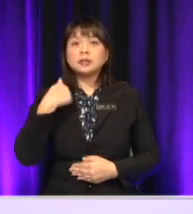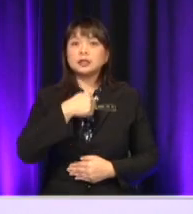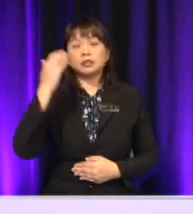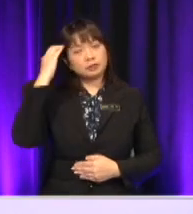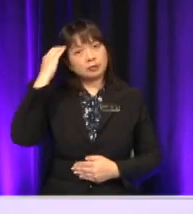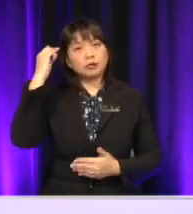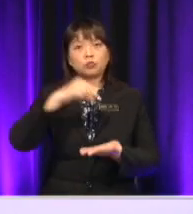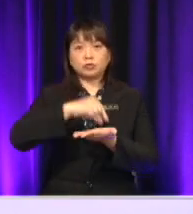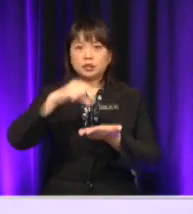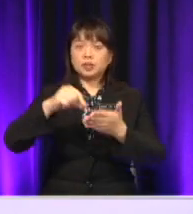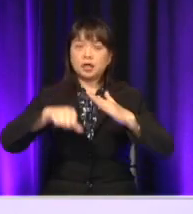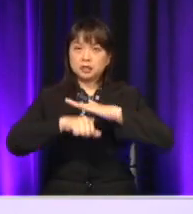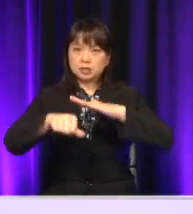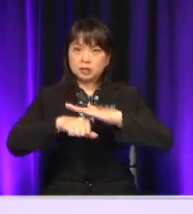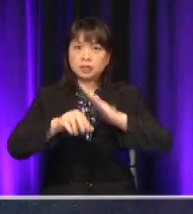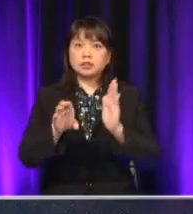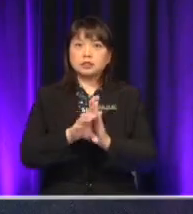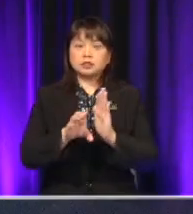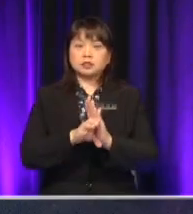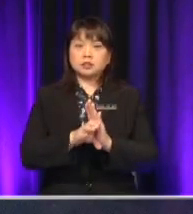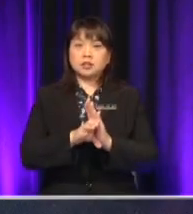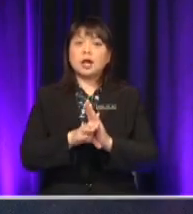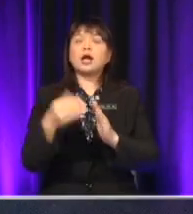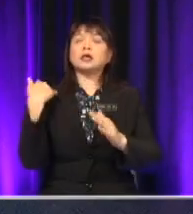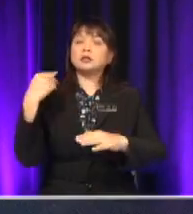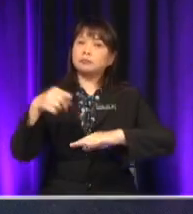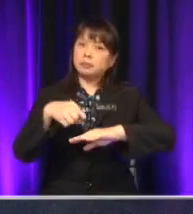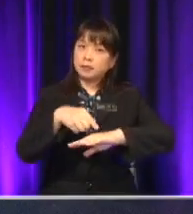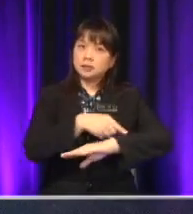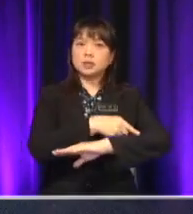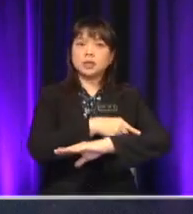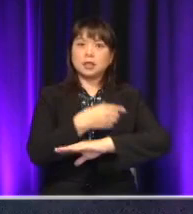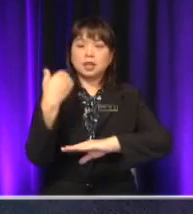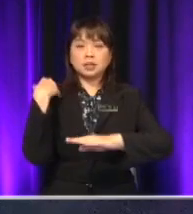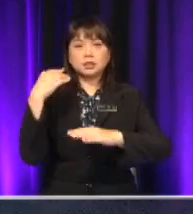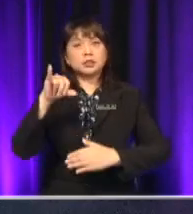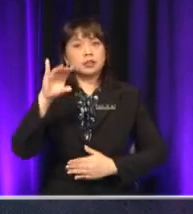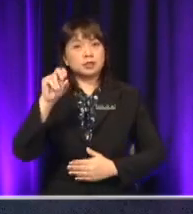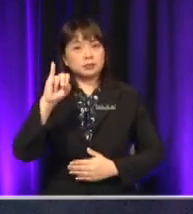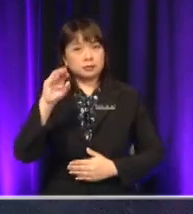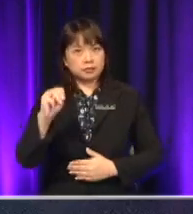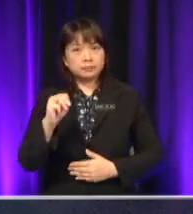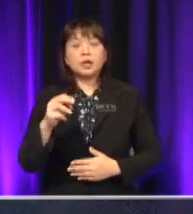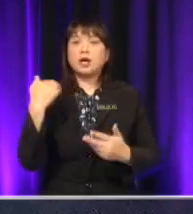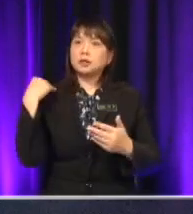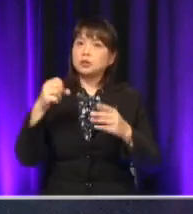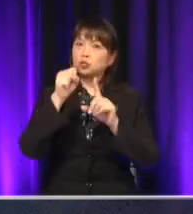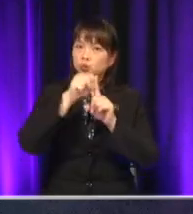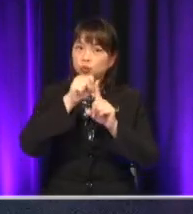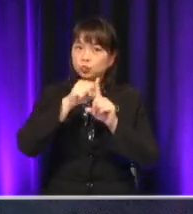kuantiti asas, cikgu. Ya, ada. Contohnya iaitu? Ada panjang. Ada jisim. Ada suhu.